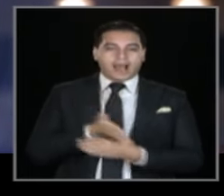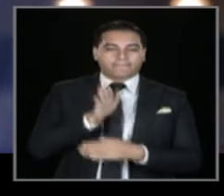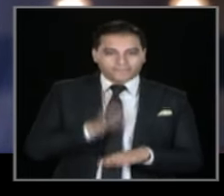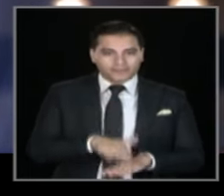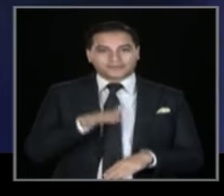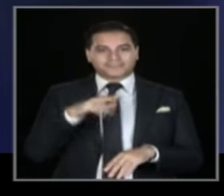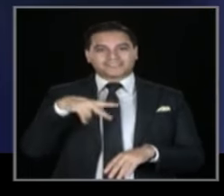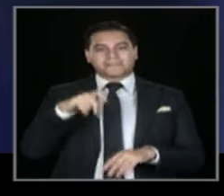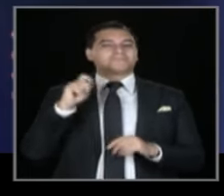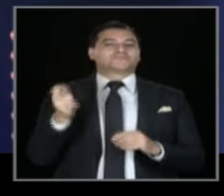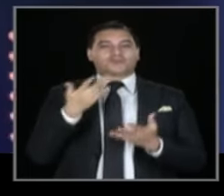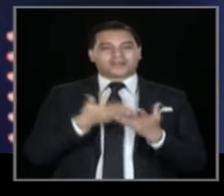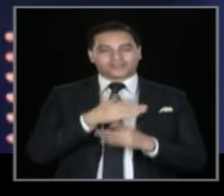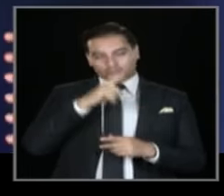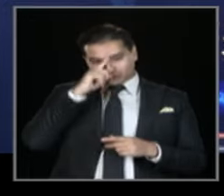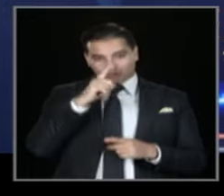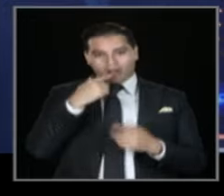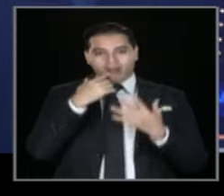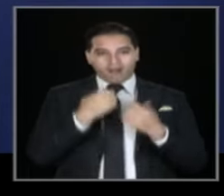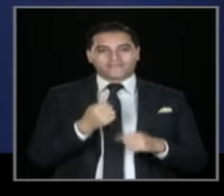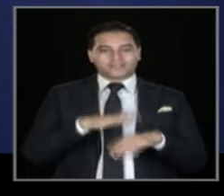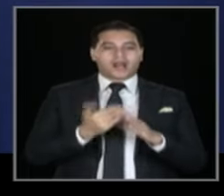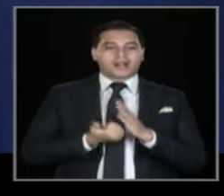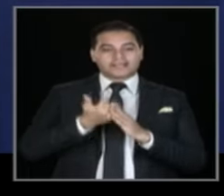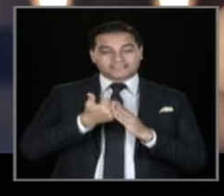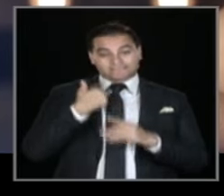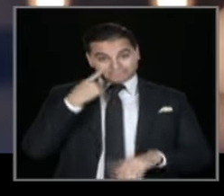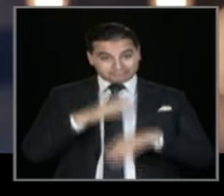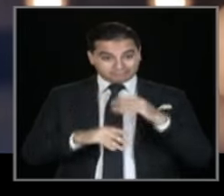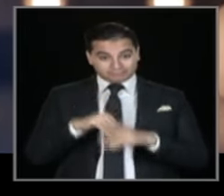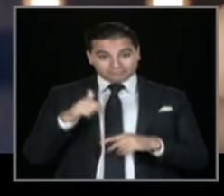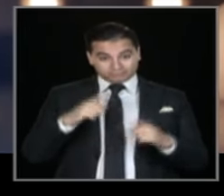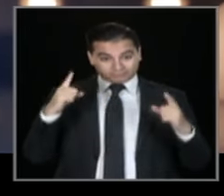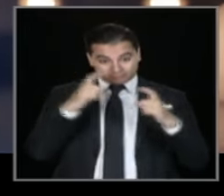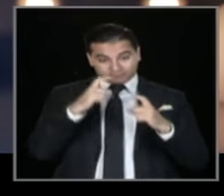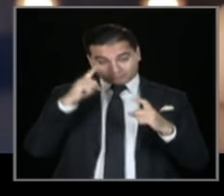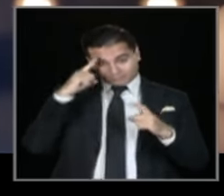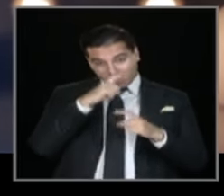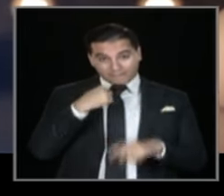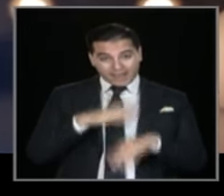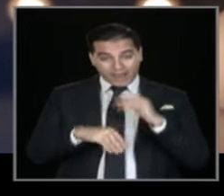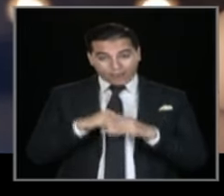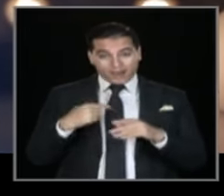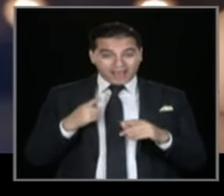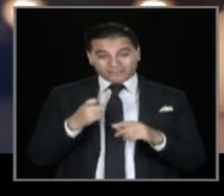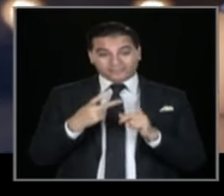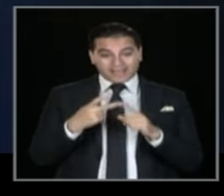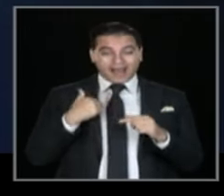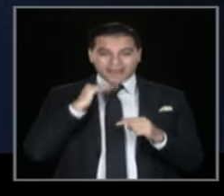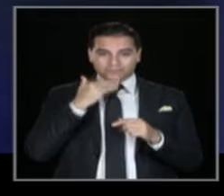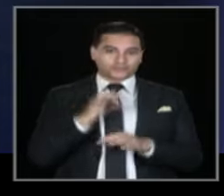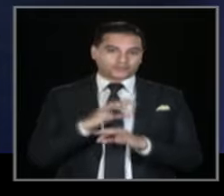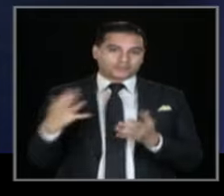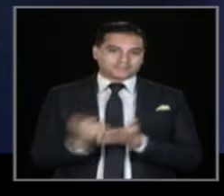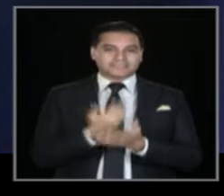أخطف أول هدف، وإن شاء الله نحافظ على مستوانا ده. هدف الأول والأخير إن أنا أخطف البازر الأول عشان أقدر أجيب الهدف الثاني وأحافظ على 25